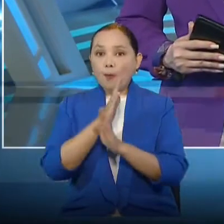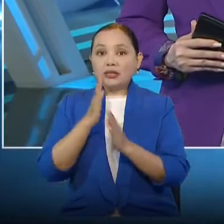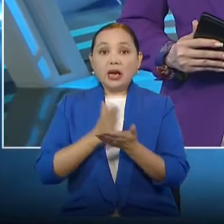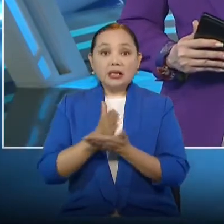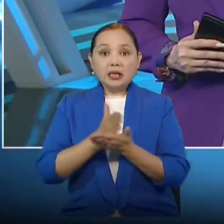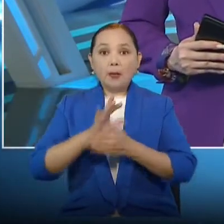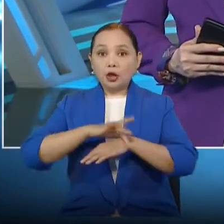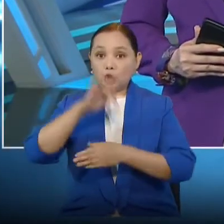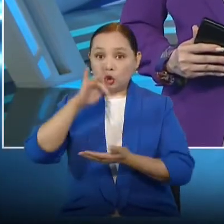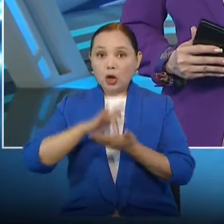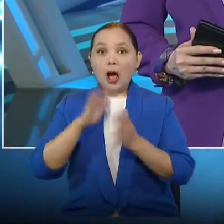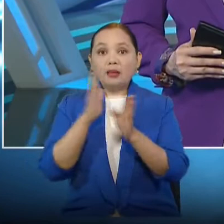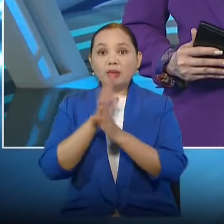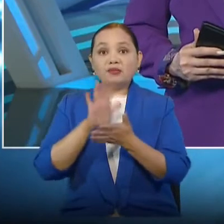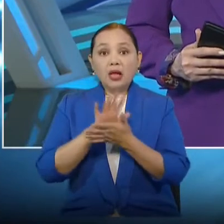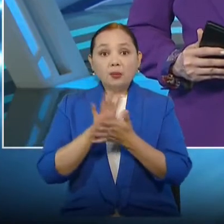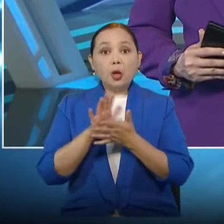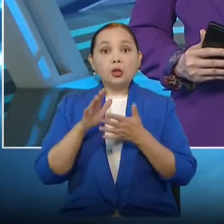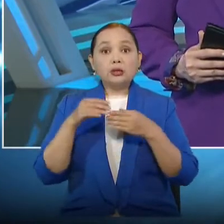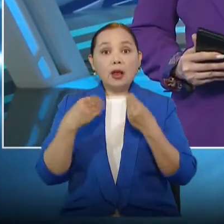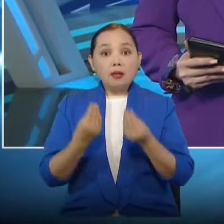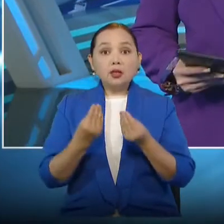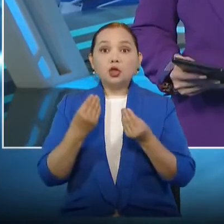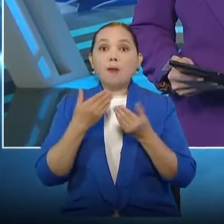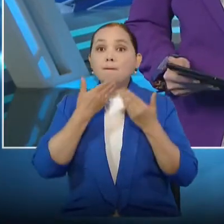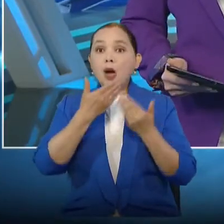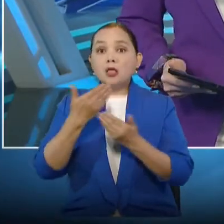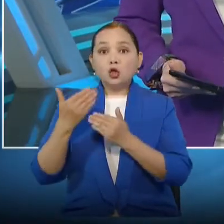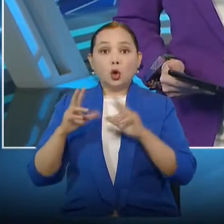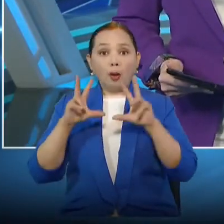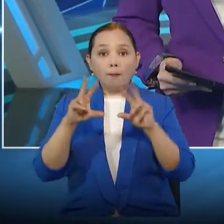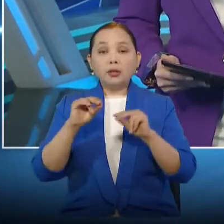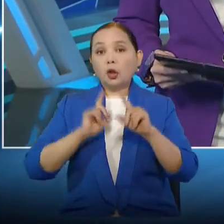markazining Toshkent shahrida atmosfera ifloslanishi monitoring natijalariga